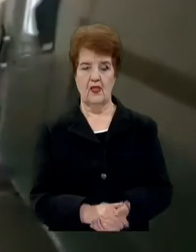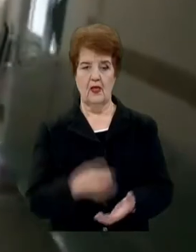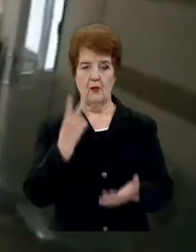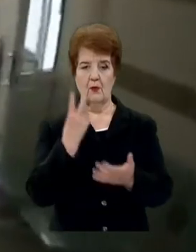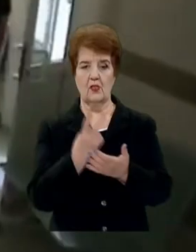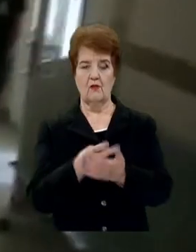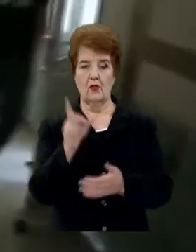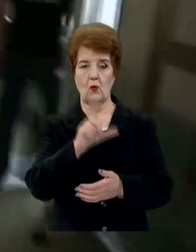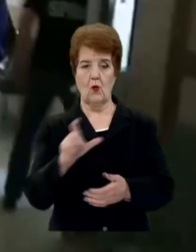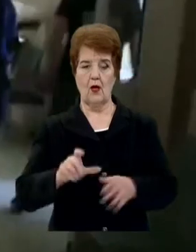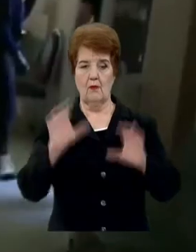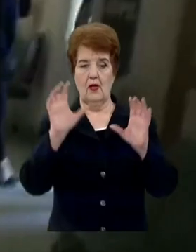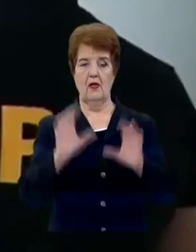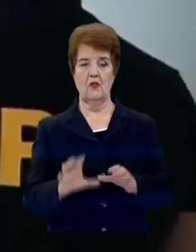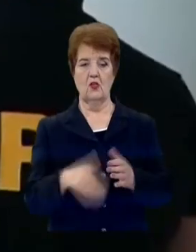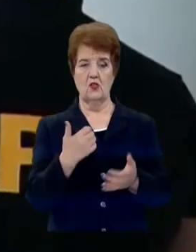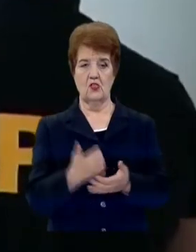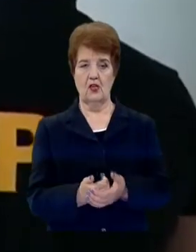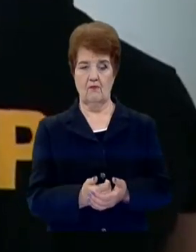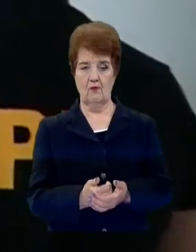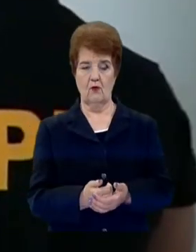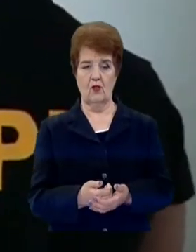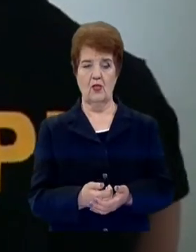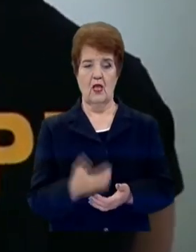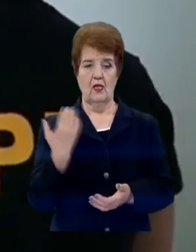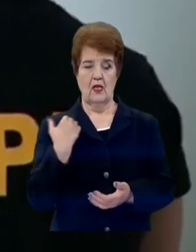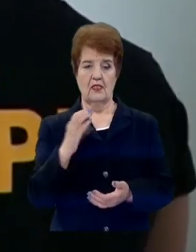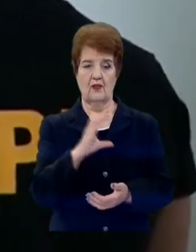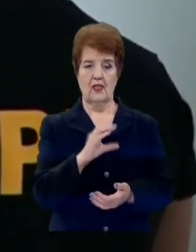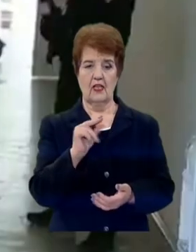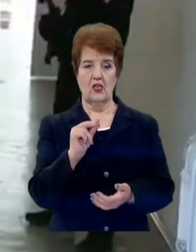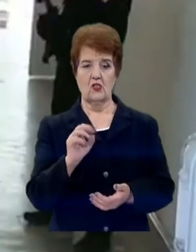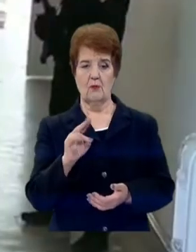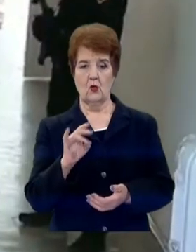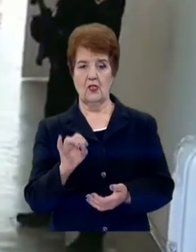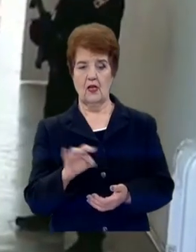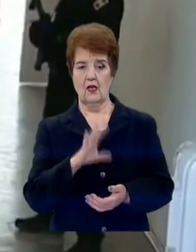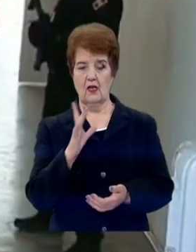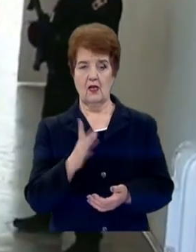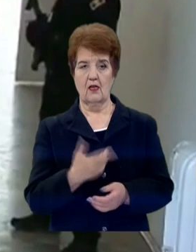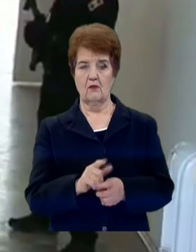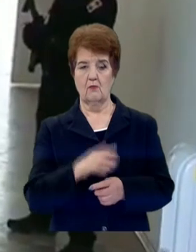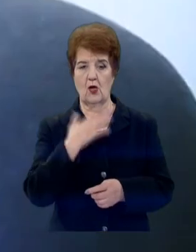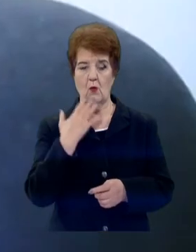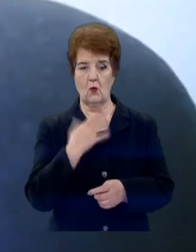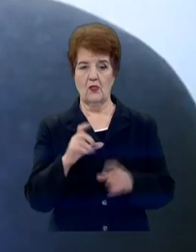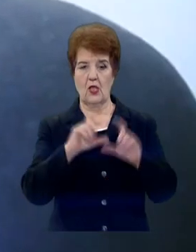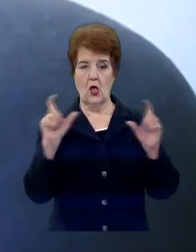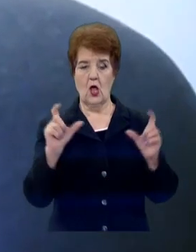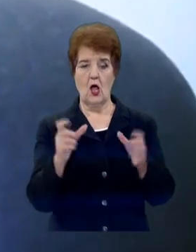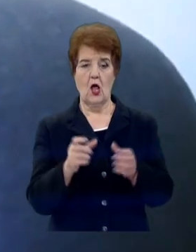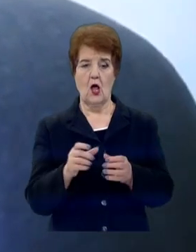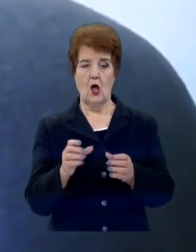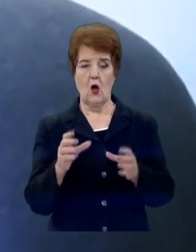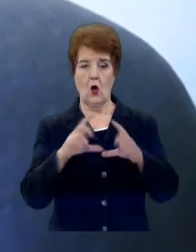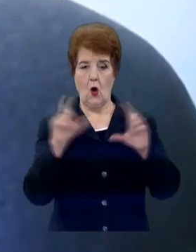Potrivit Oamenilor Legii, șeful Centrului de Transfuzie a Sângelui, Svetlana Cibotare, ar fi favorizat anumite companii pentru a câștiga